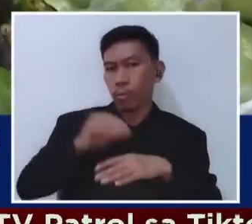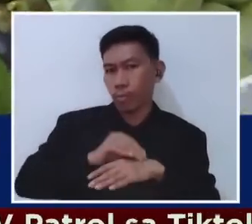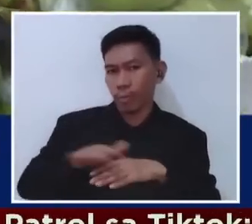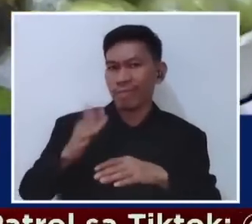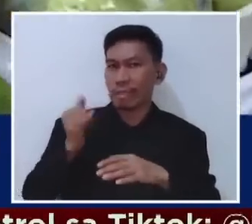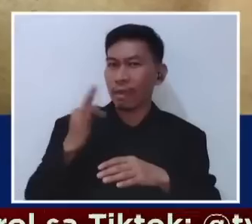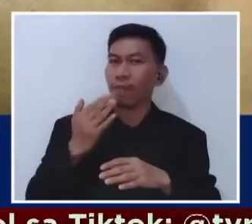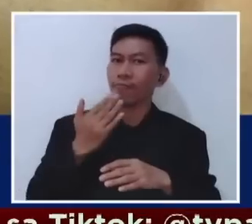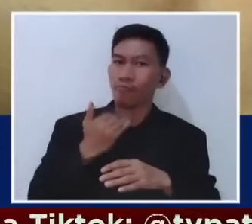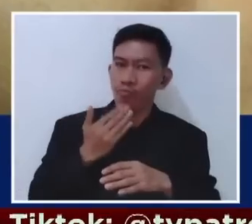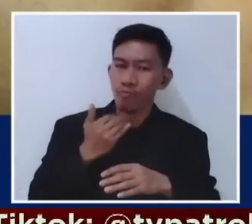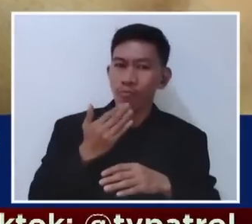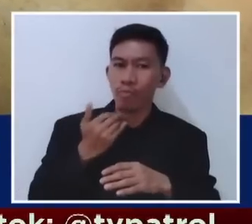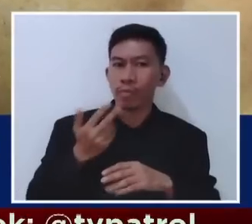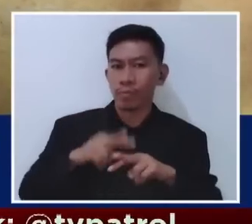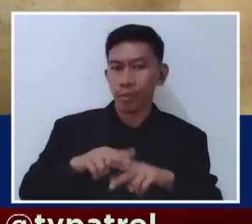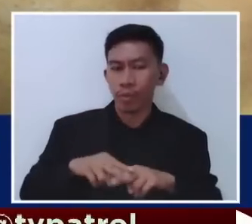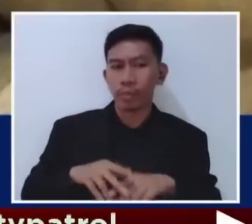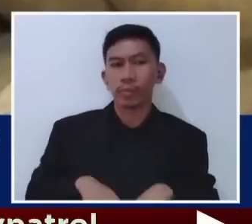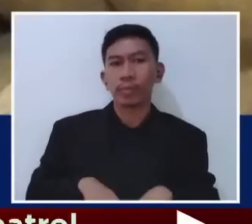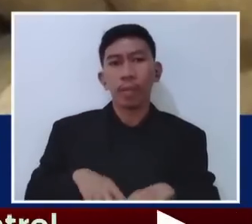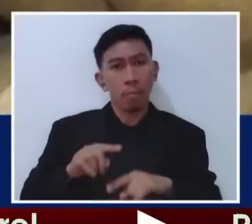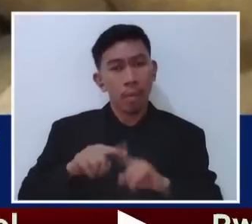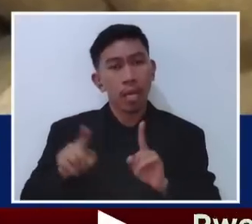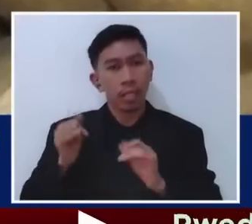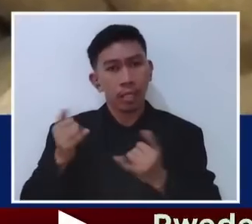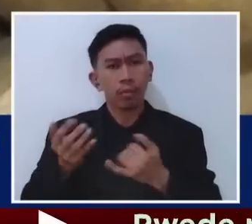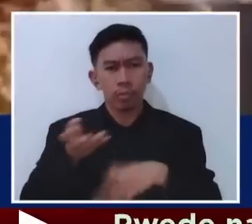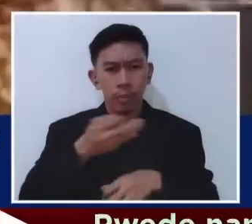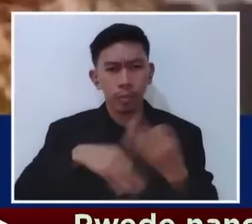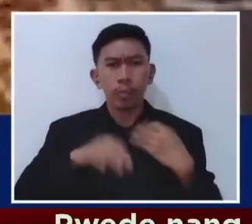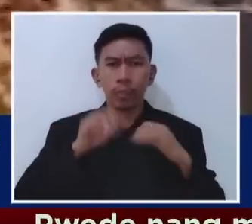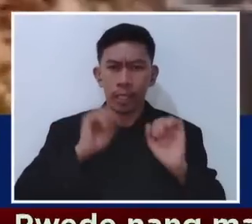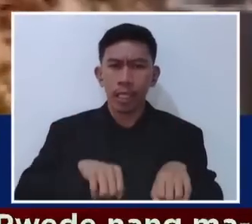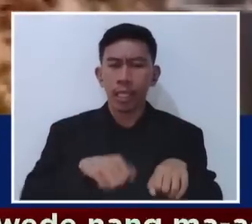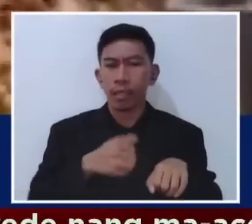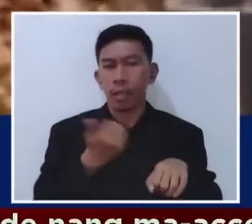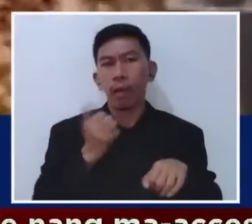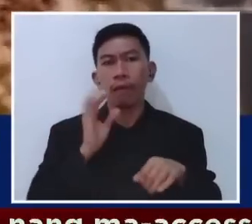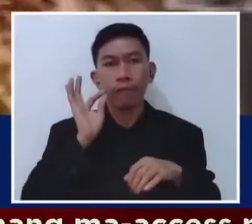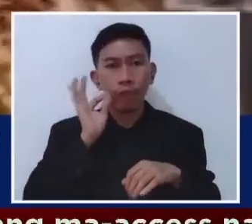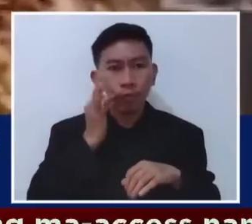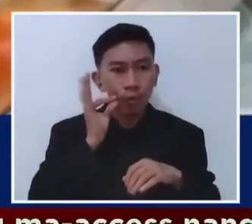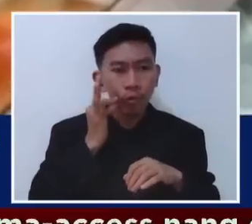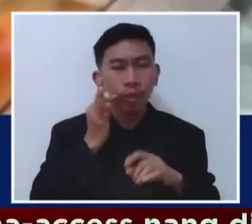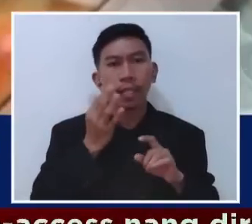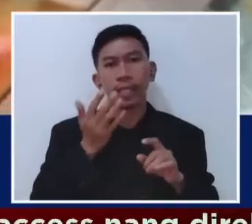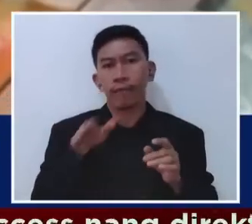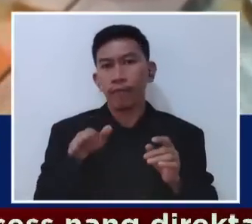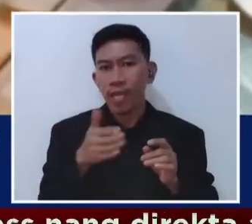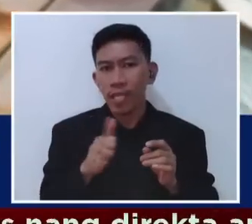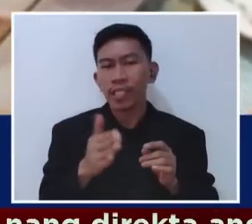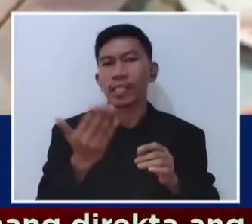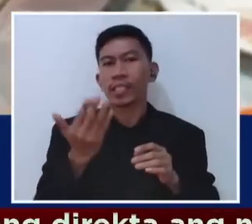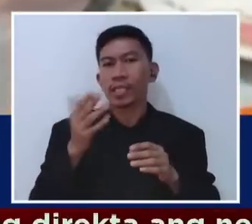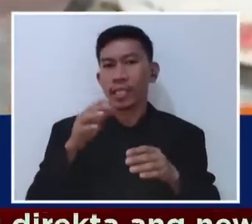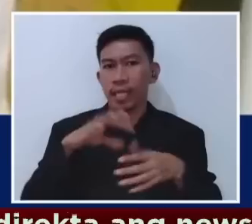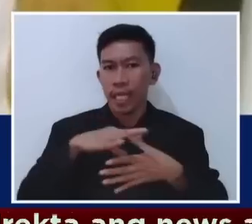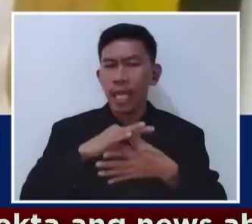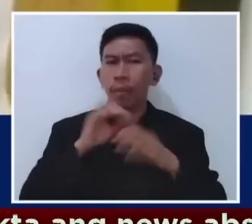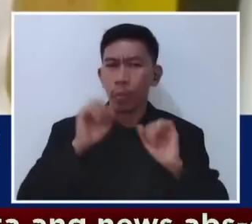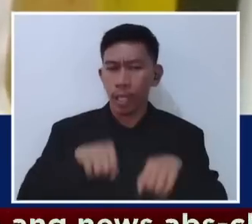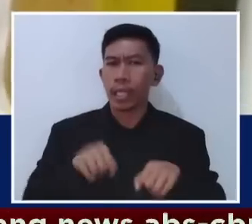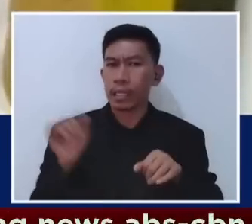ang mga ito sa mas masusustansyang pagkain gaya ng prutas, isda at karne. Rafael